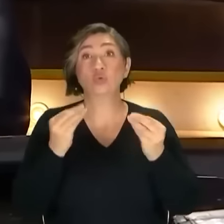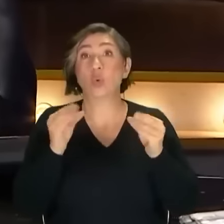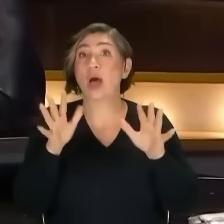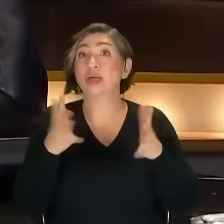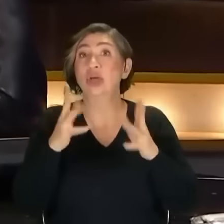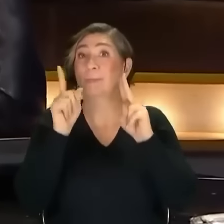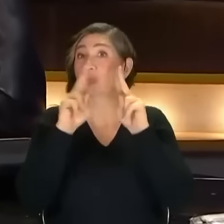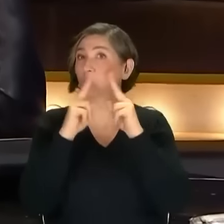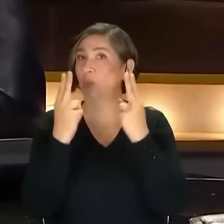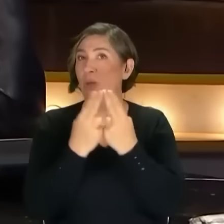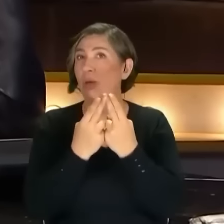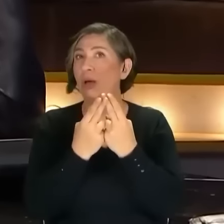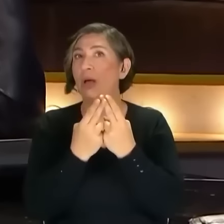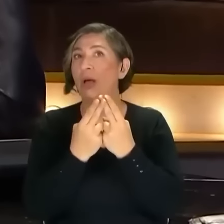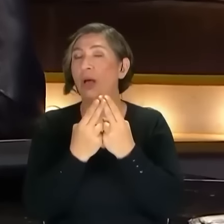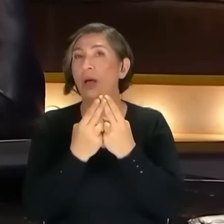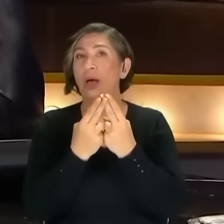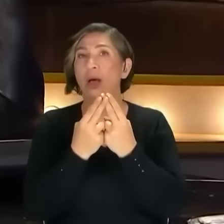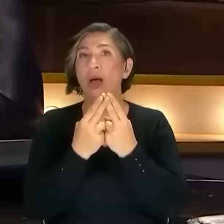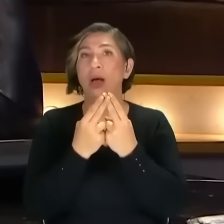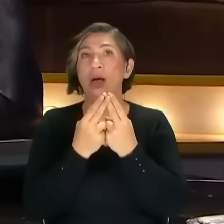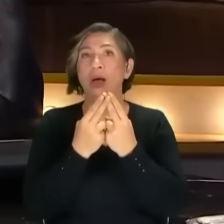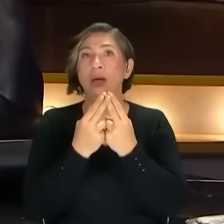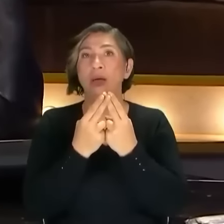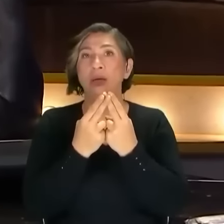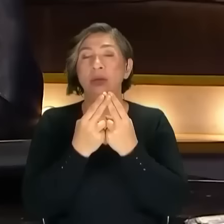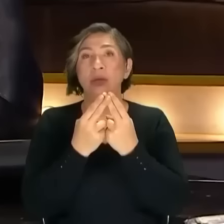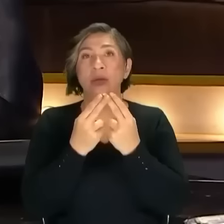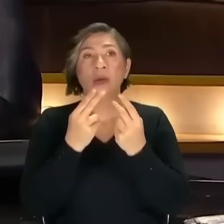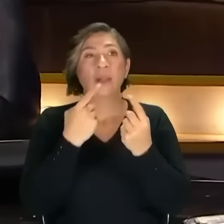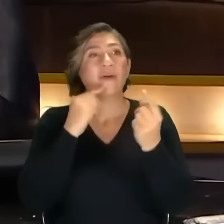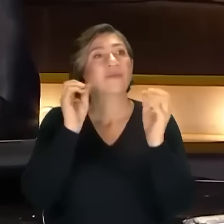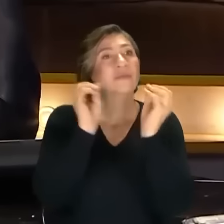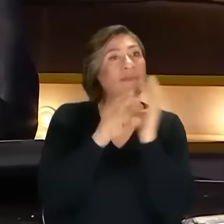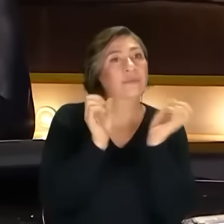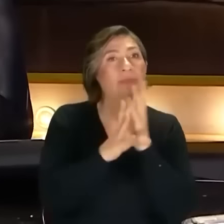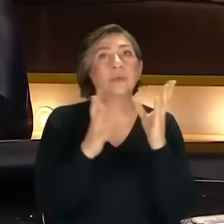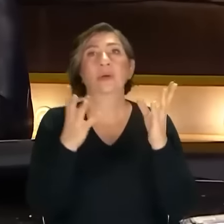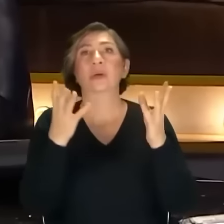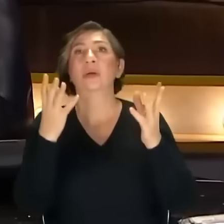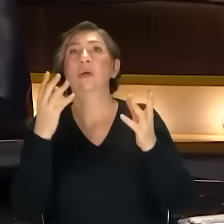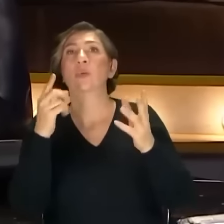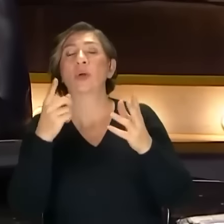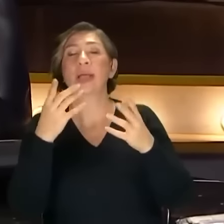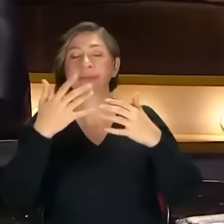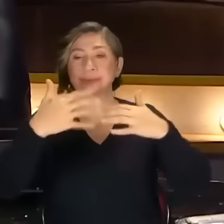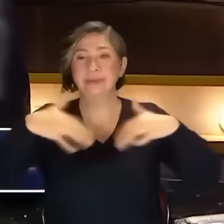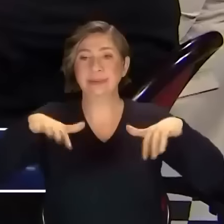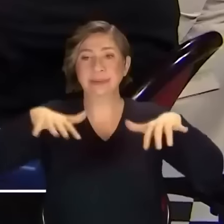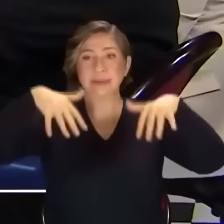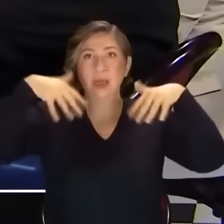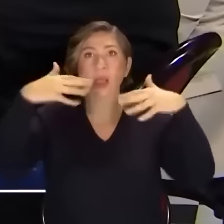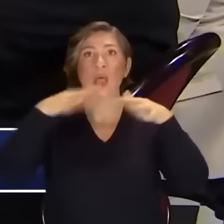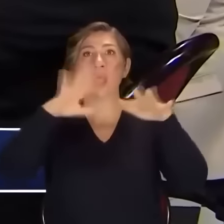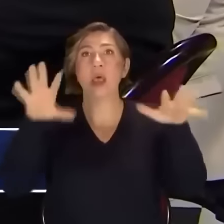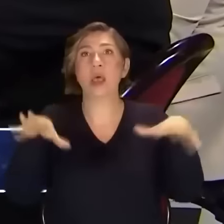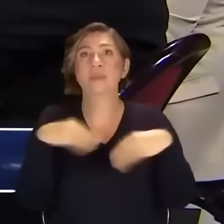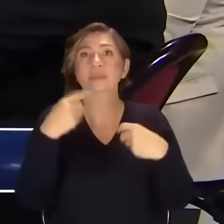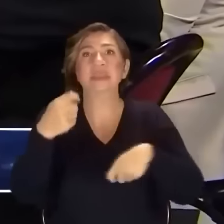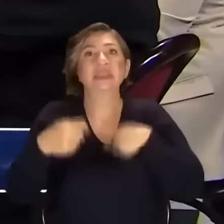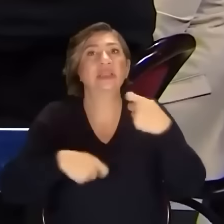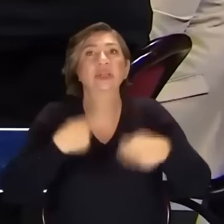acayip bir dünya Eee böyle şeyler takılmalar falan filan yani böyle sahne üzerine filan Hepimiz